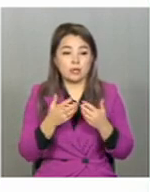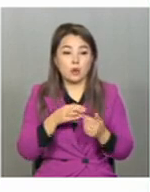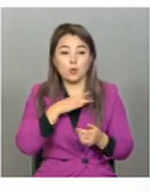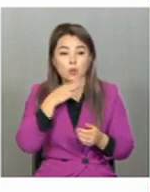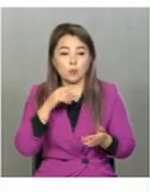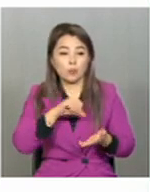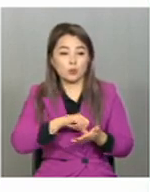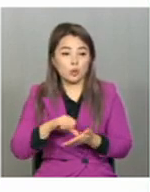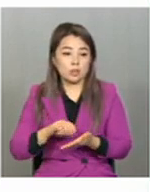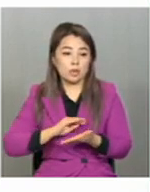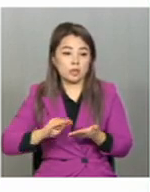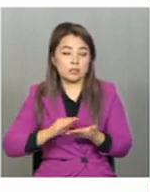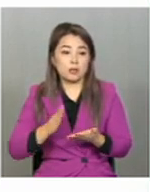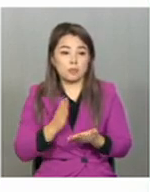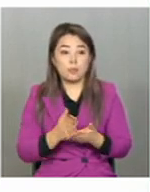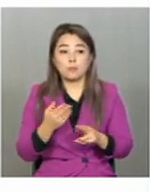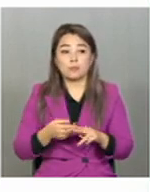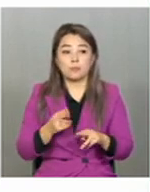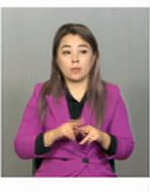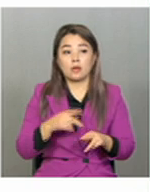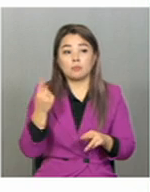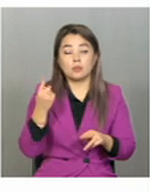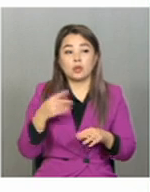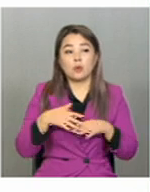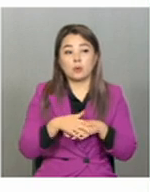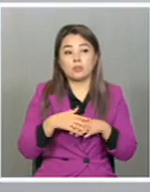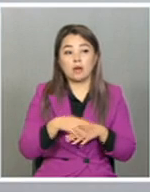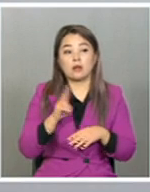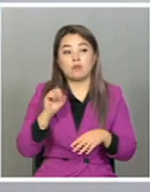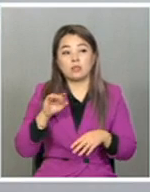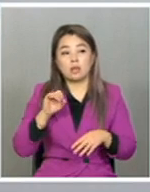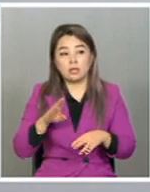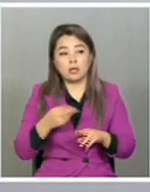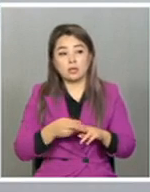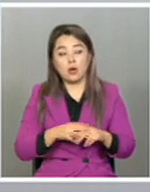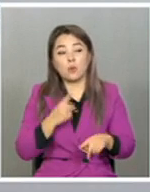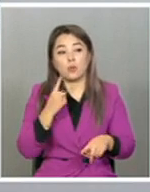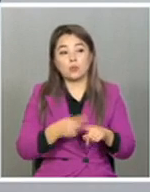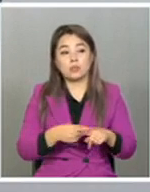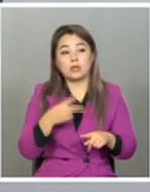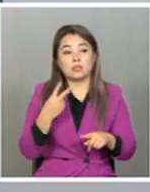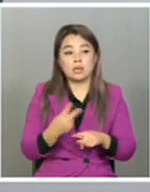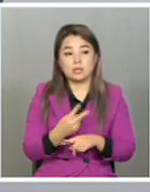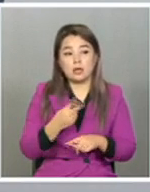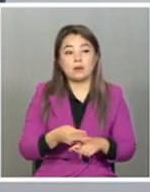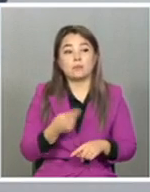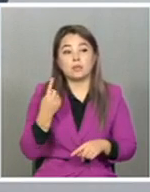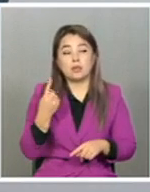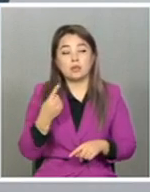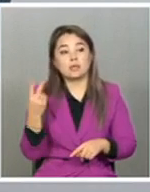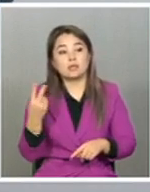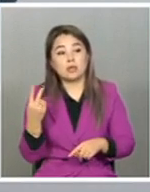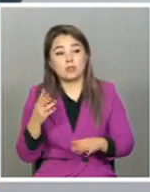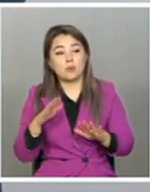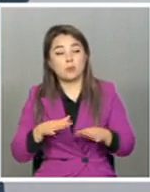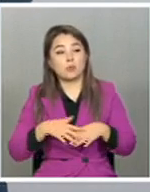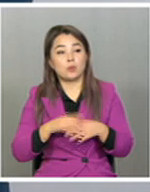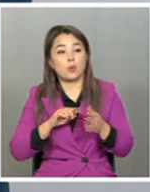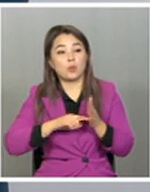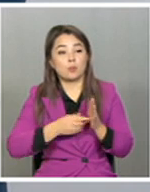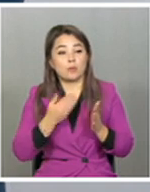мүшелетіне жазайық. Онда бірінші өрнектің квадраты қосылған екі еселенген бірінші мен екінші өрнектің